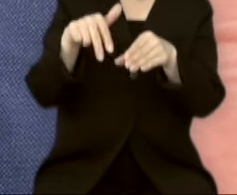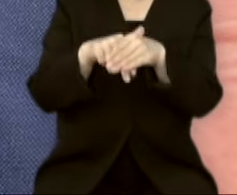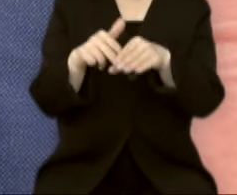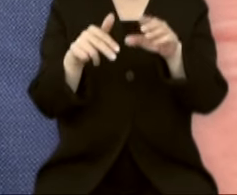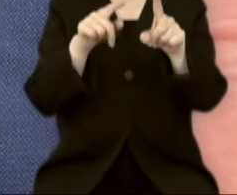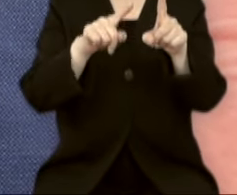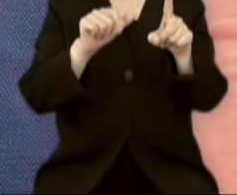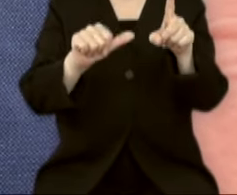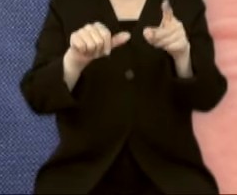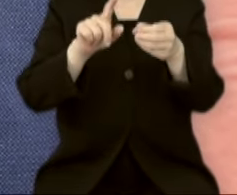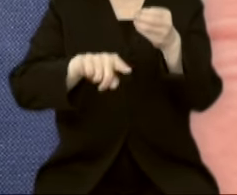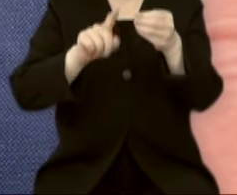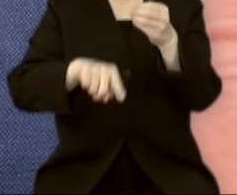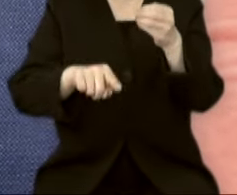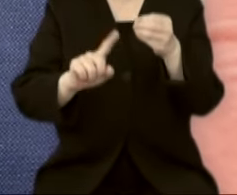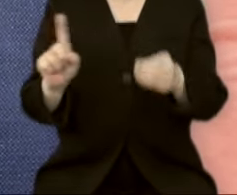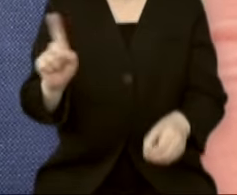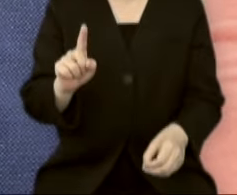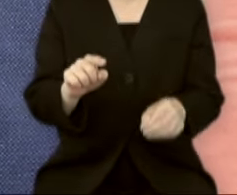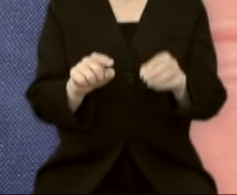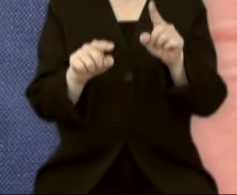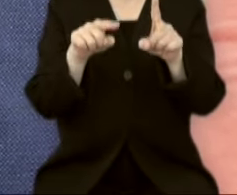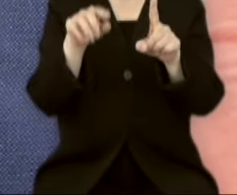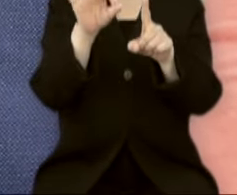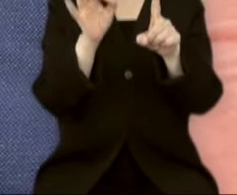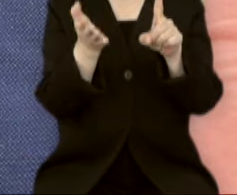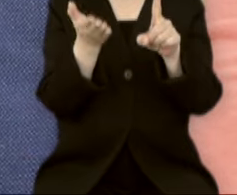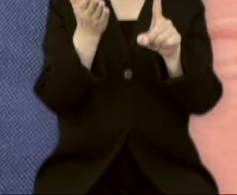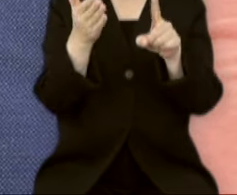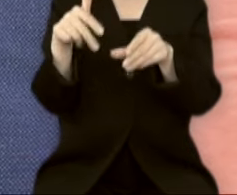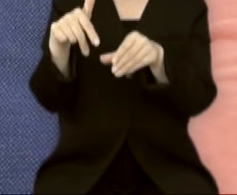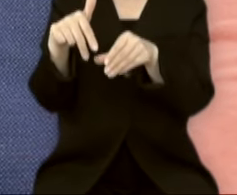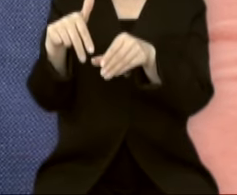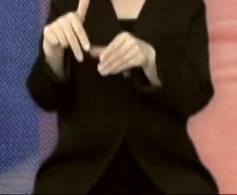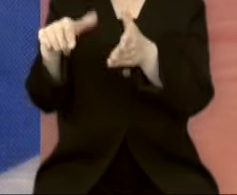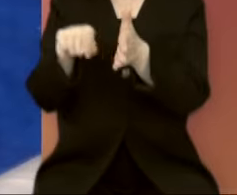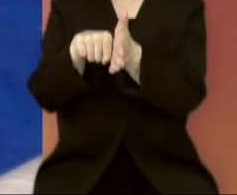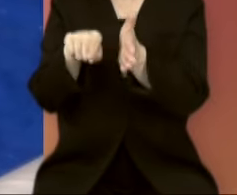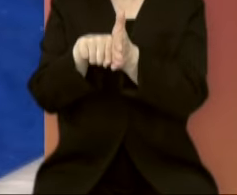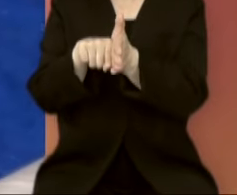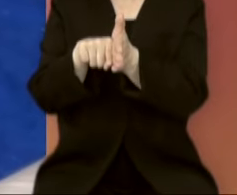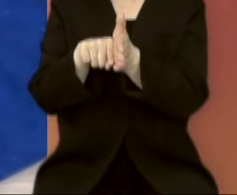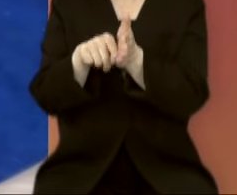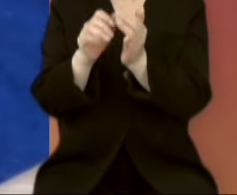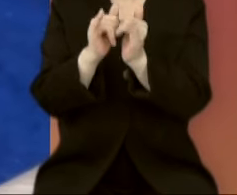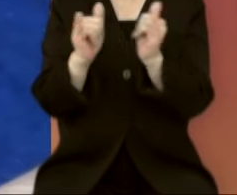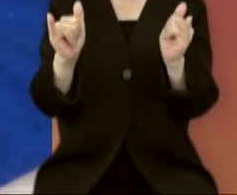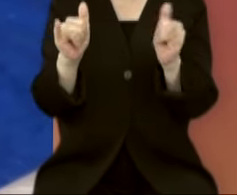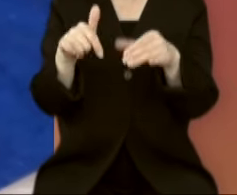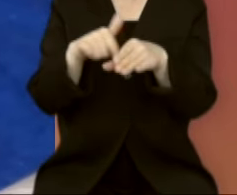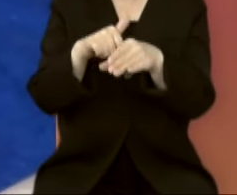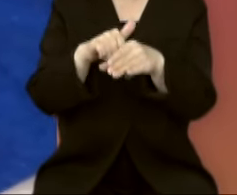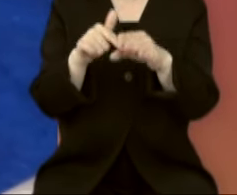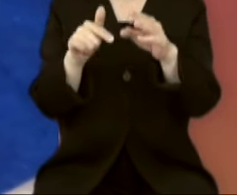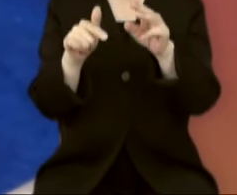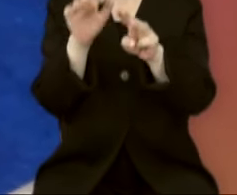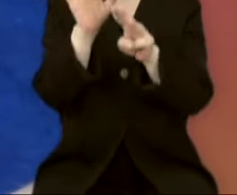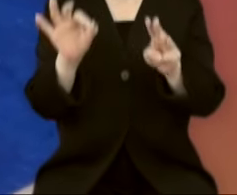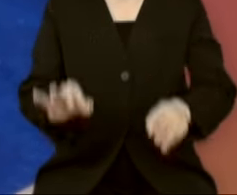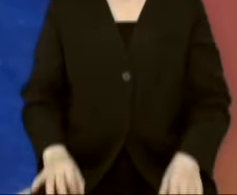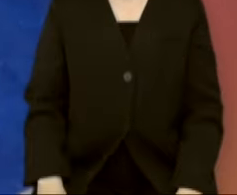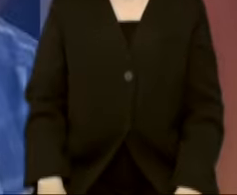1.5%입니다. 네. 불교 사람은 1점 조금 넘고 그러나 기독교인은 3% 정도입니다.